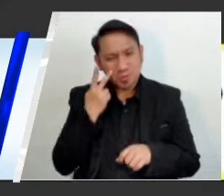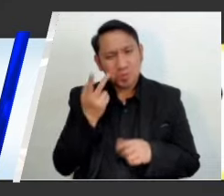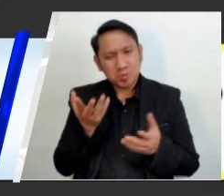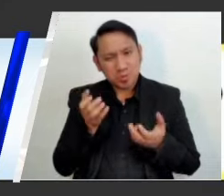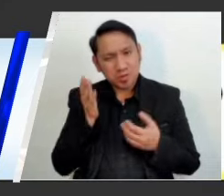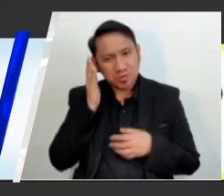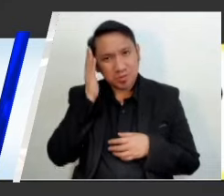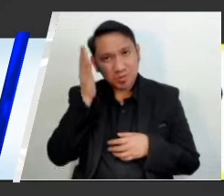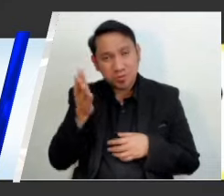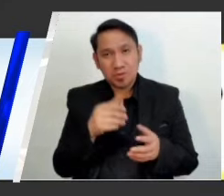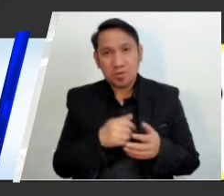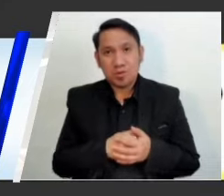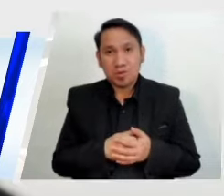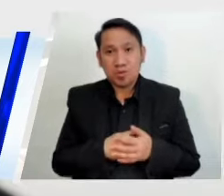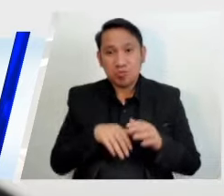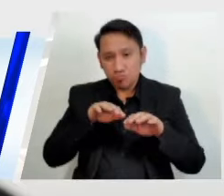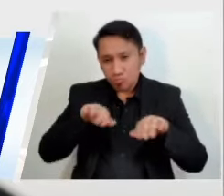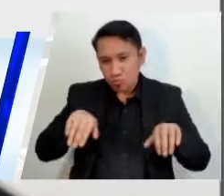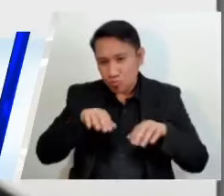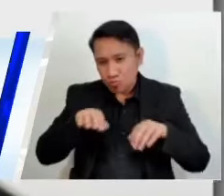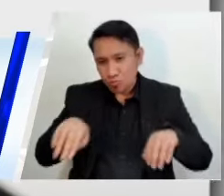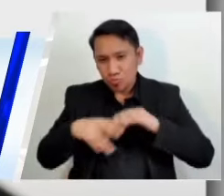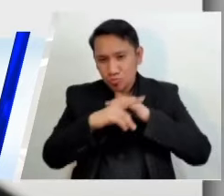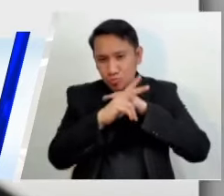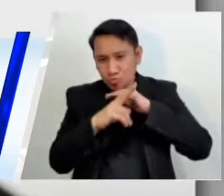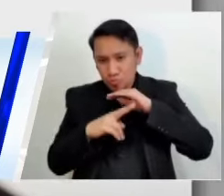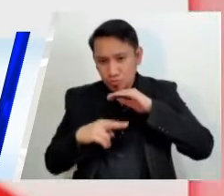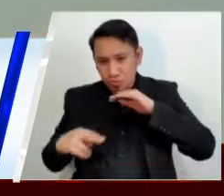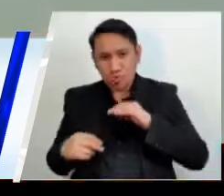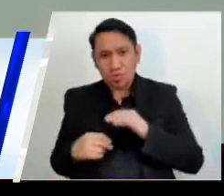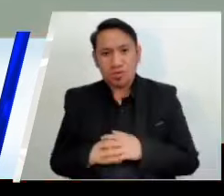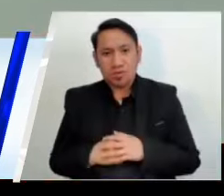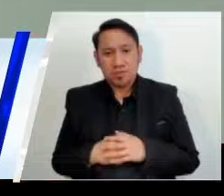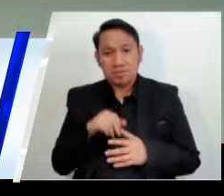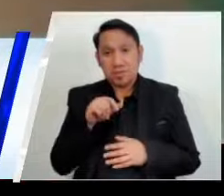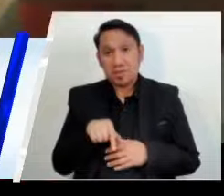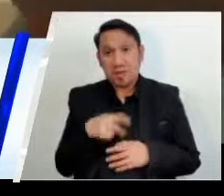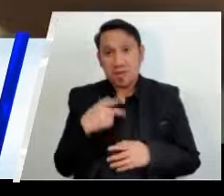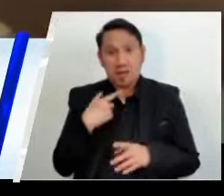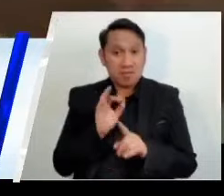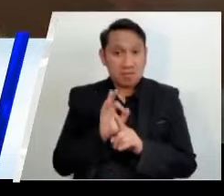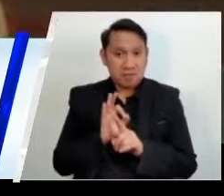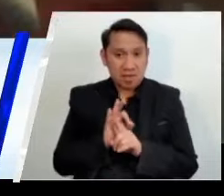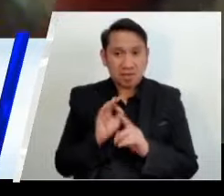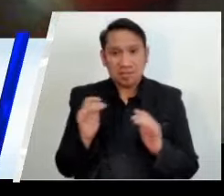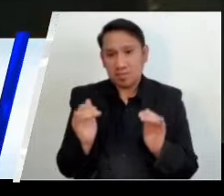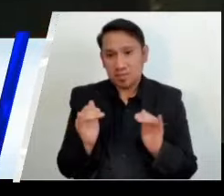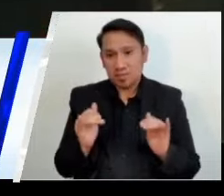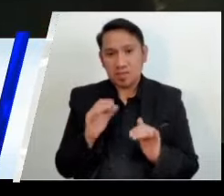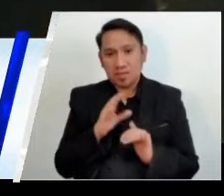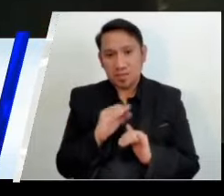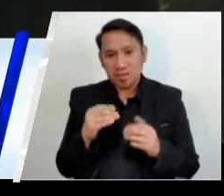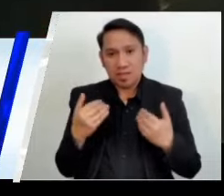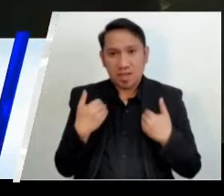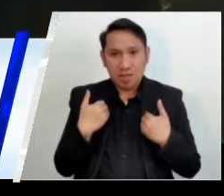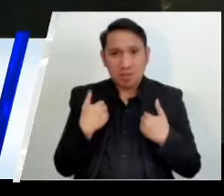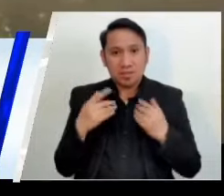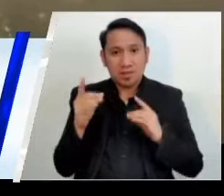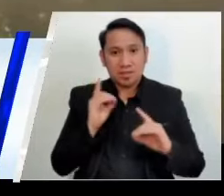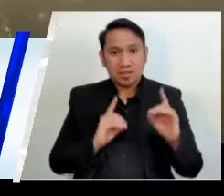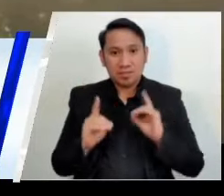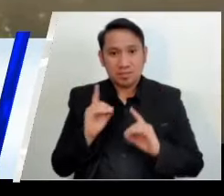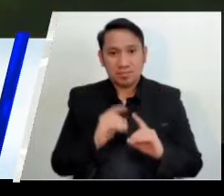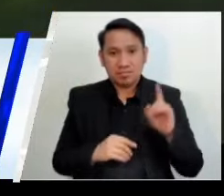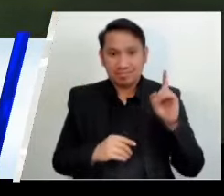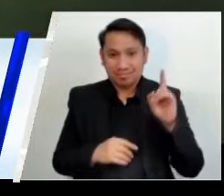ang makapag-scuba diving dito. Aside from his fan meeting, dapat ding abangan ang kanyang upcoming drama na Dr. Slump